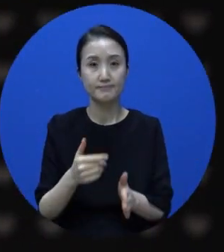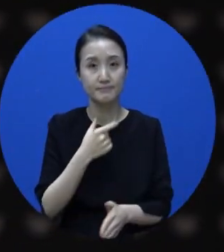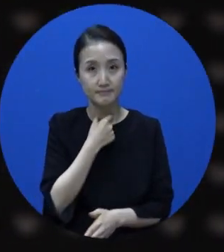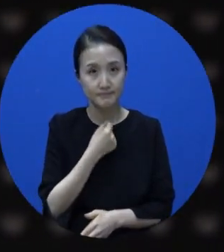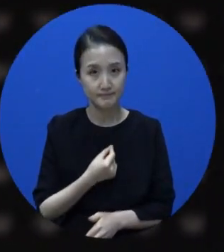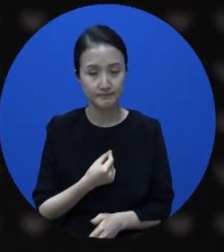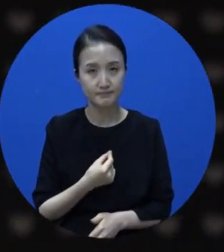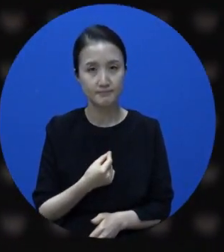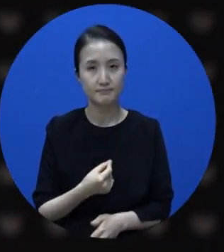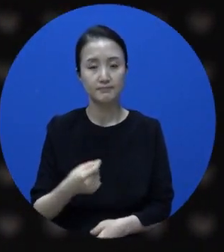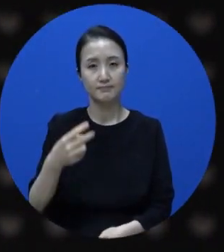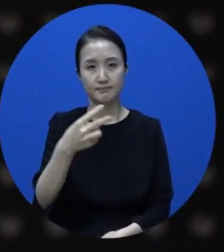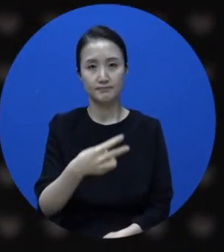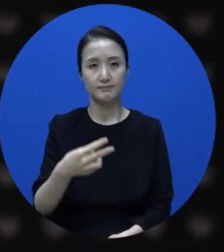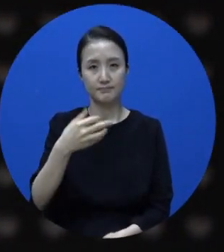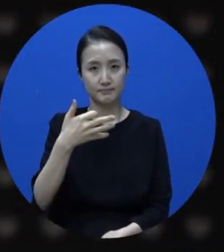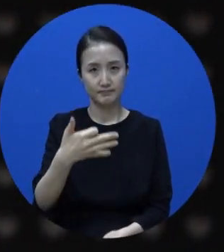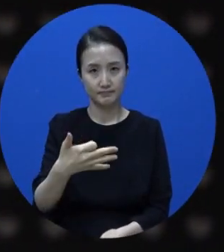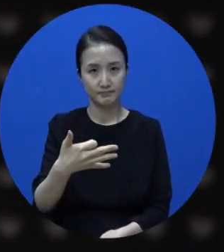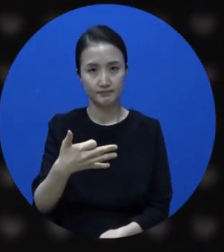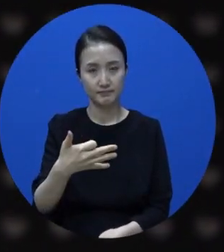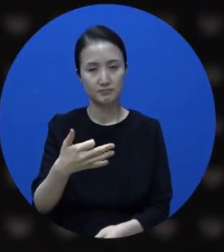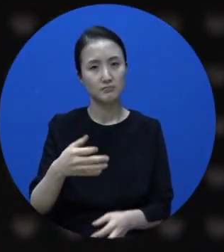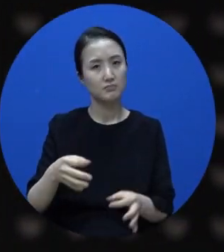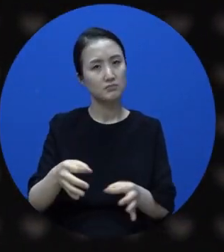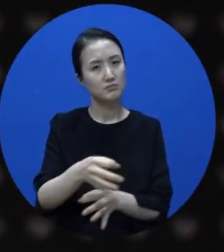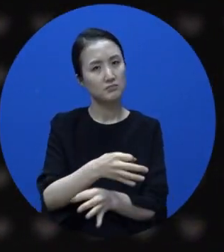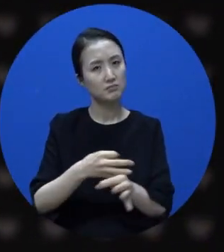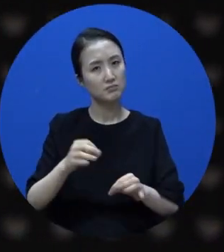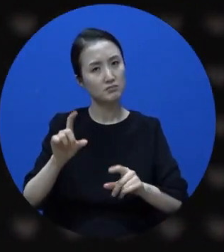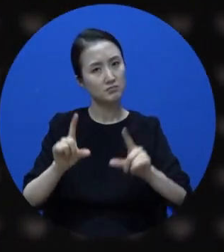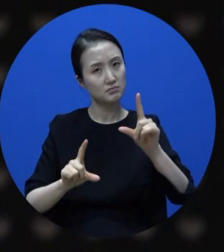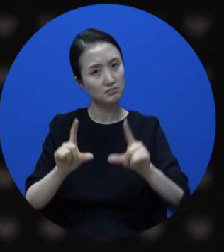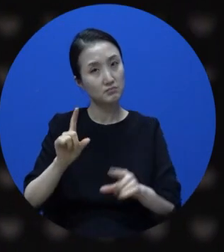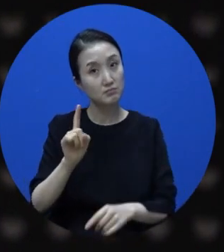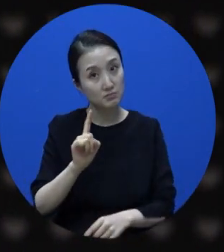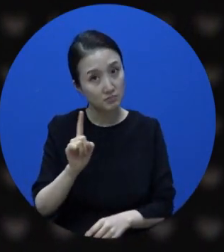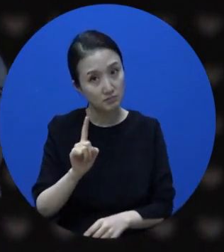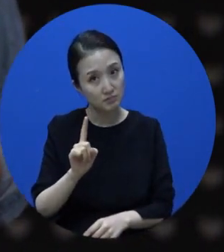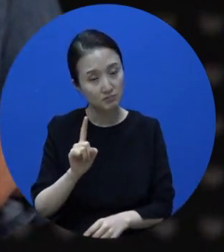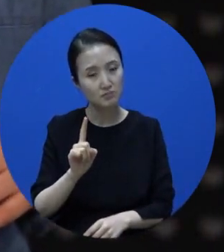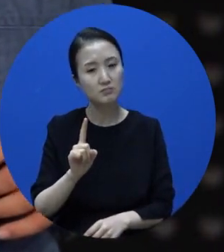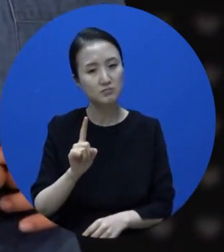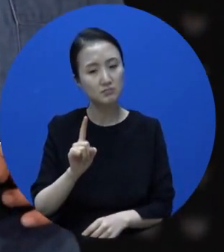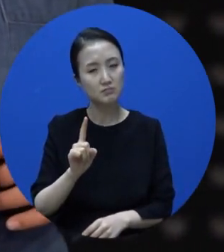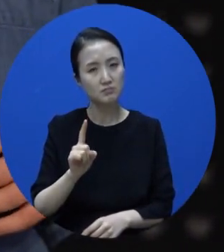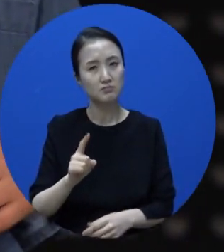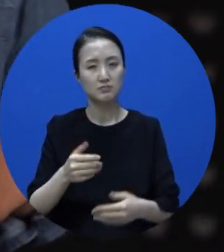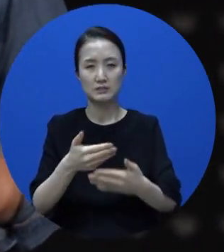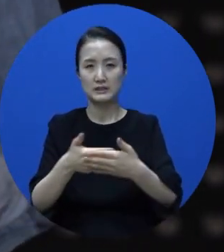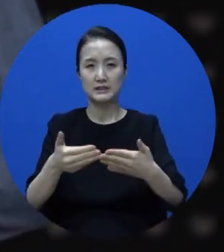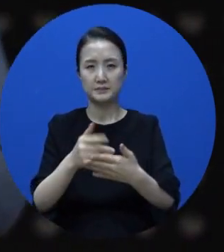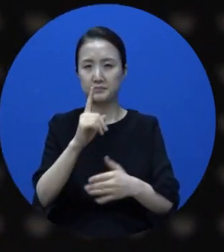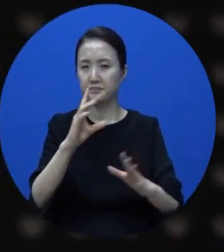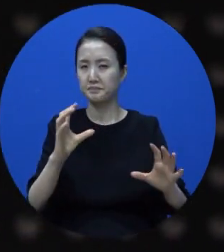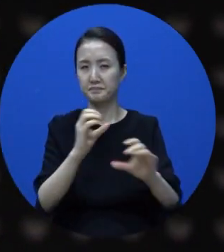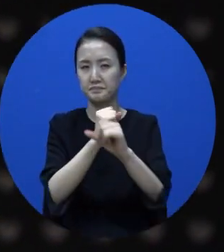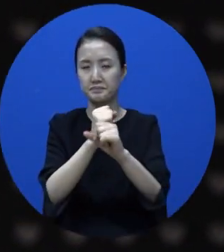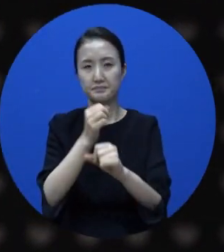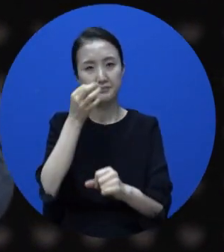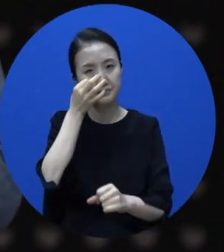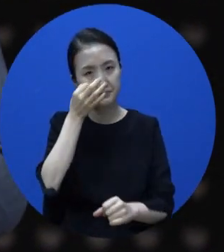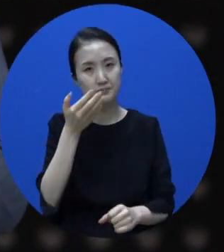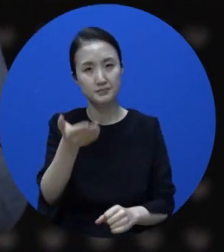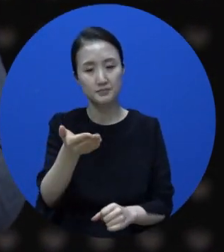이제 마무리를 하도록 하겠습니다 2019년 경제 어떻게 흘러갈 것인가 이